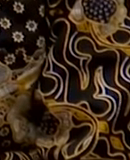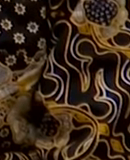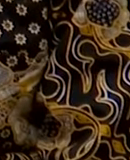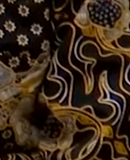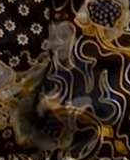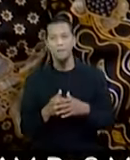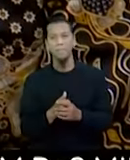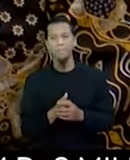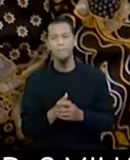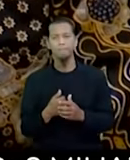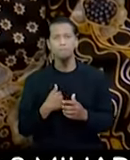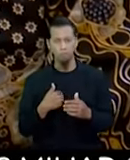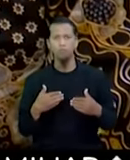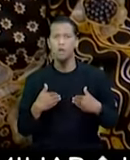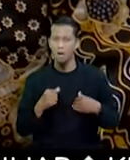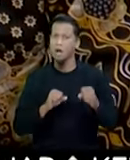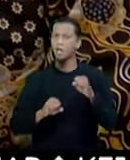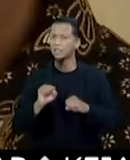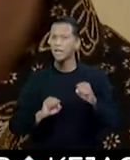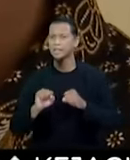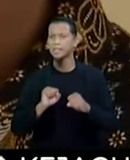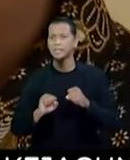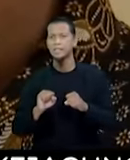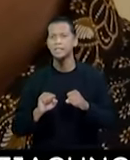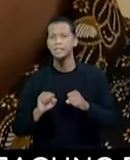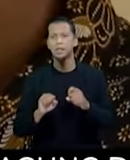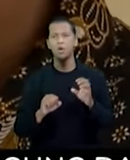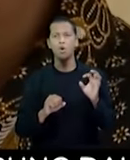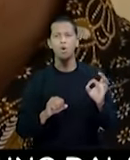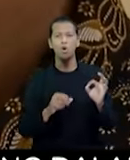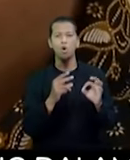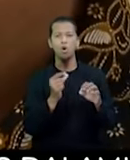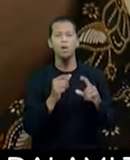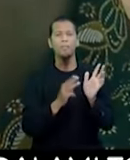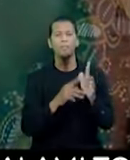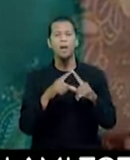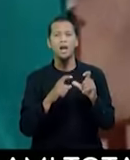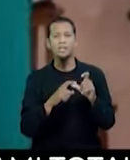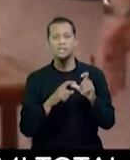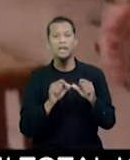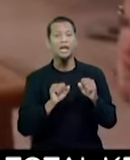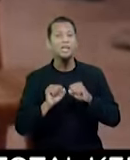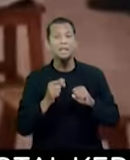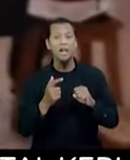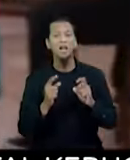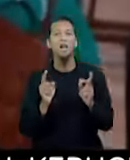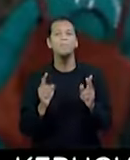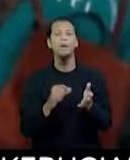suatu aktivitas ormas for ngasih keagamaan yang bernama pipi